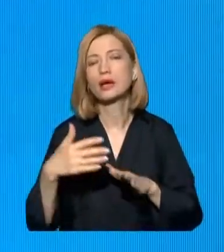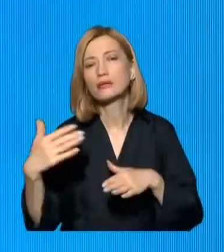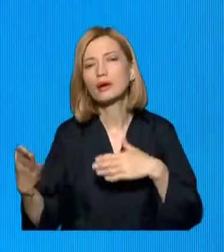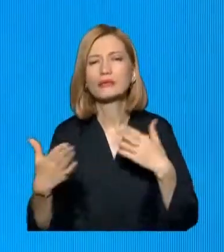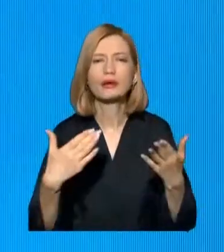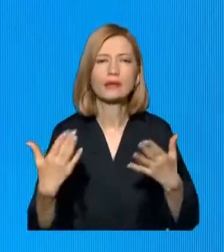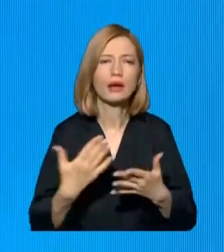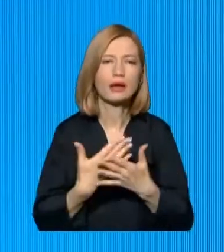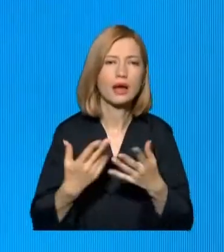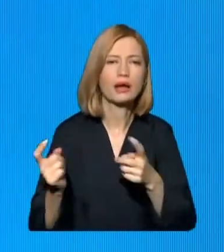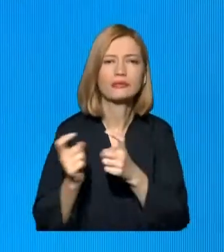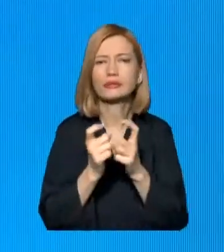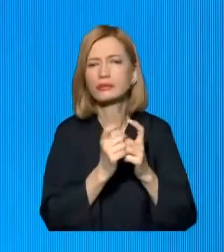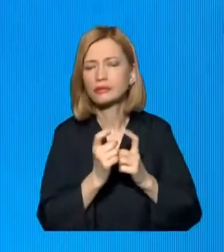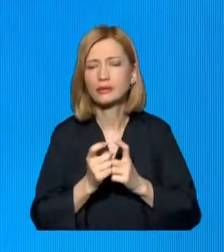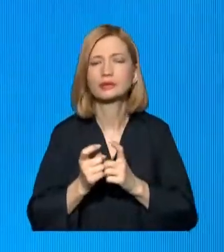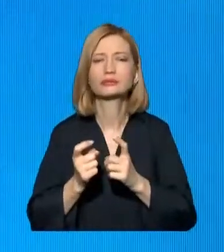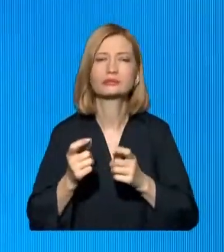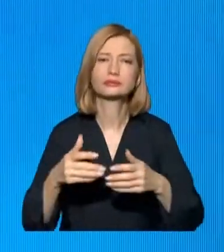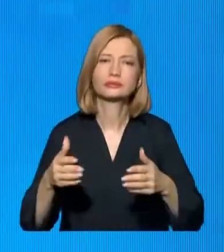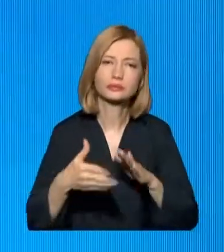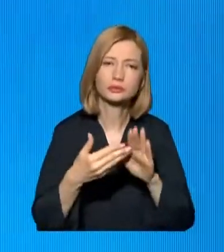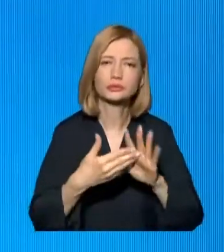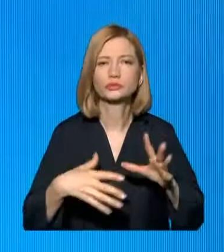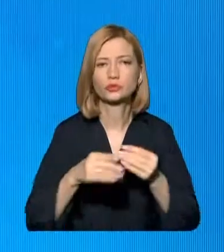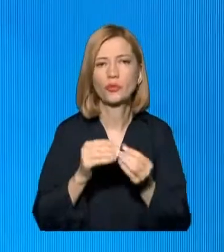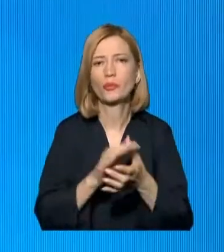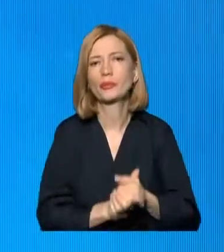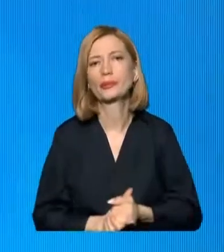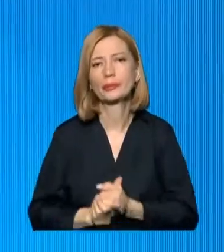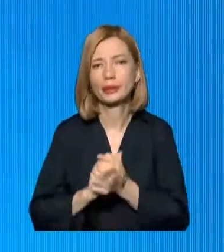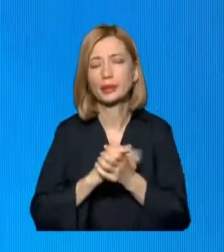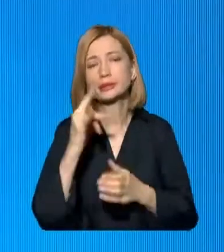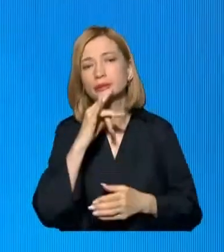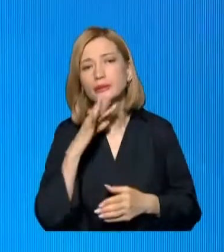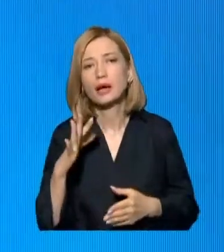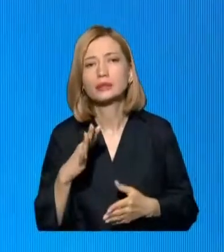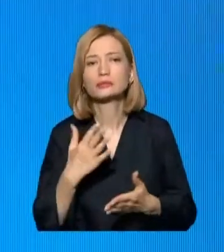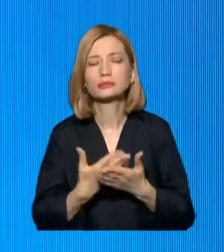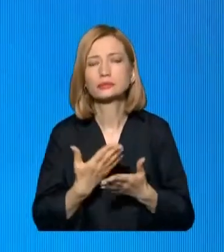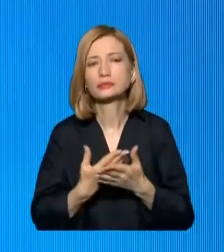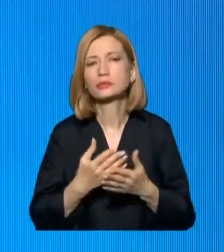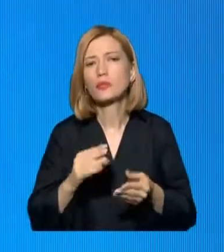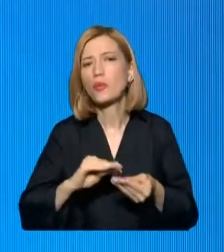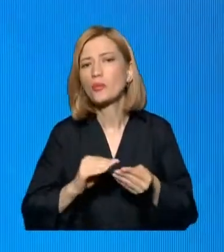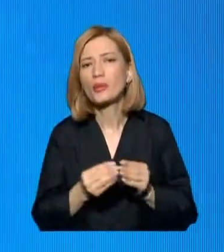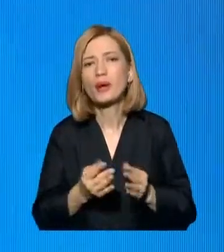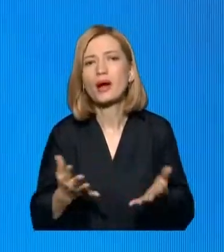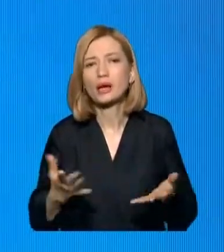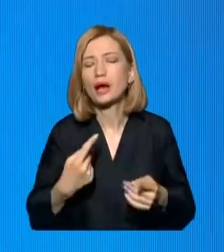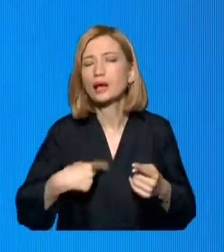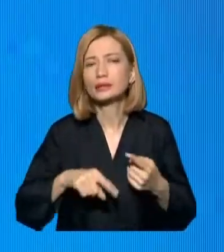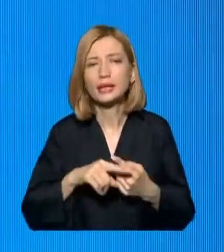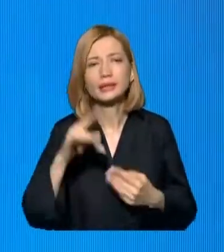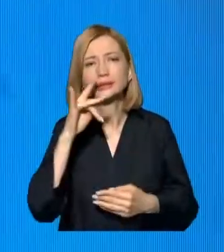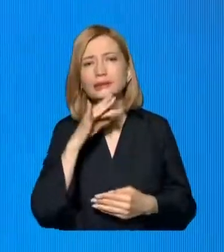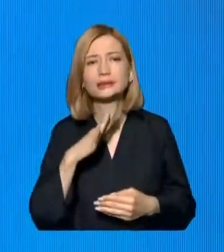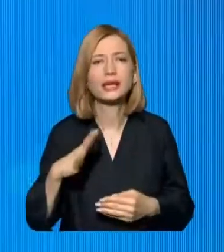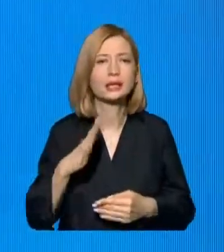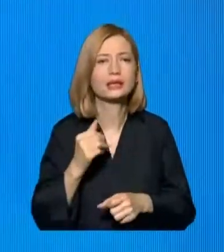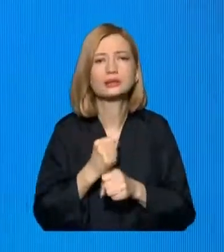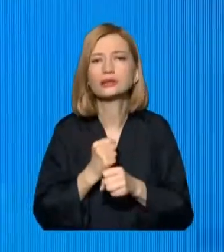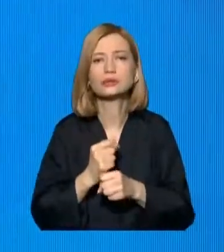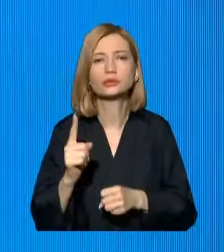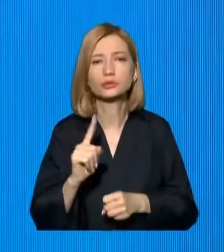страны? Какие риски нынешняя ситуация несет для Казахстана и какую позицию должна занять наша страна?